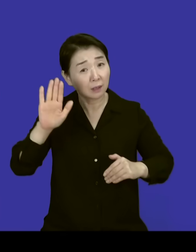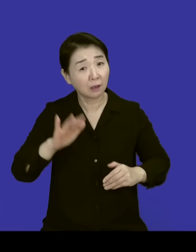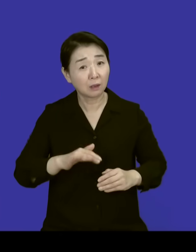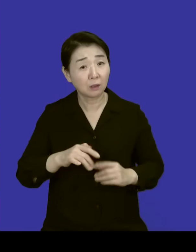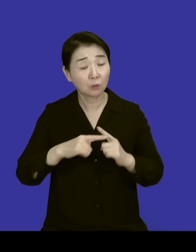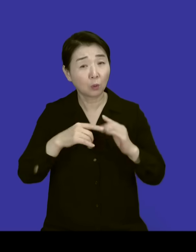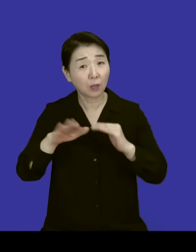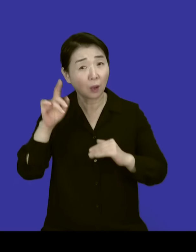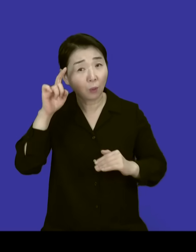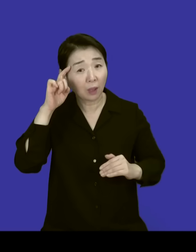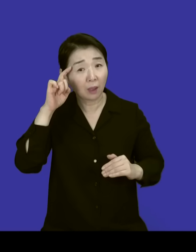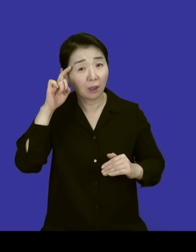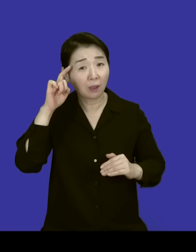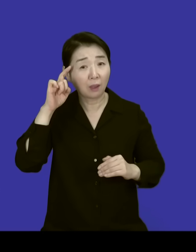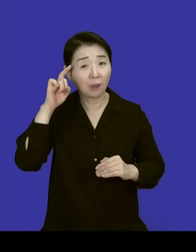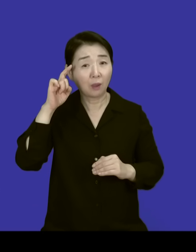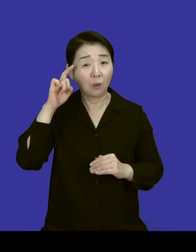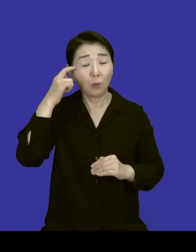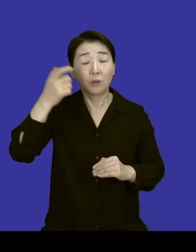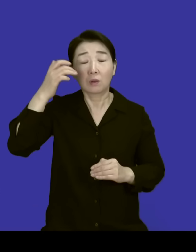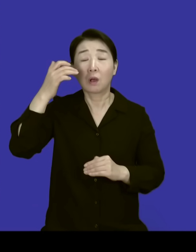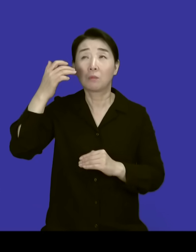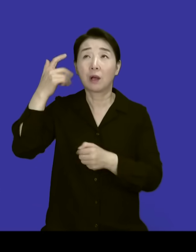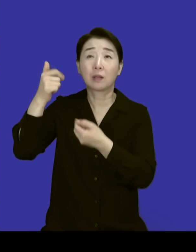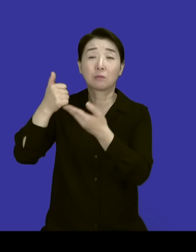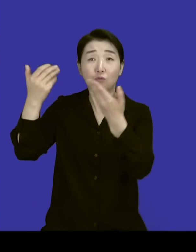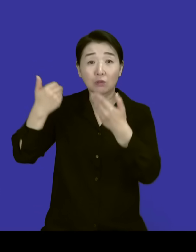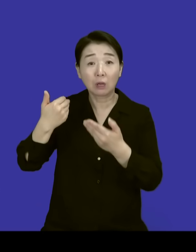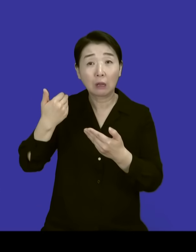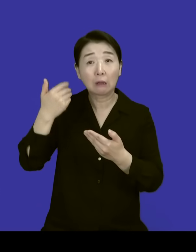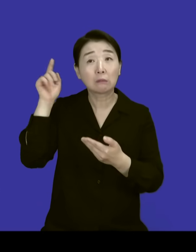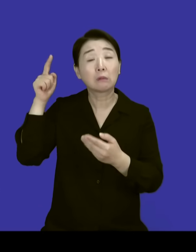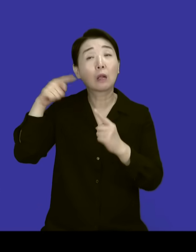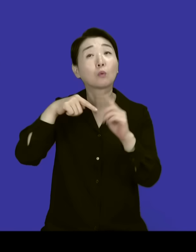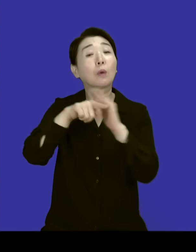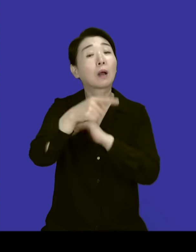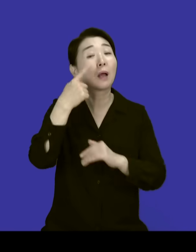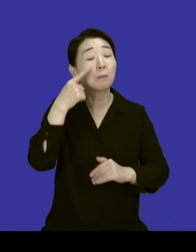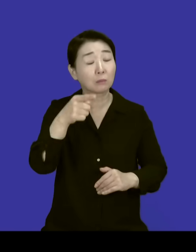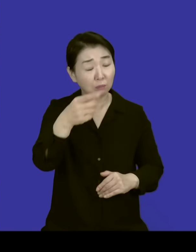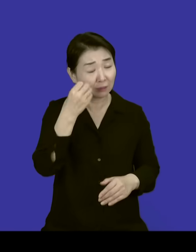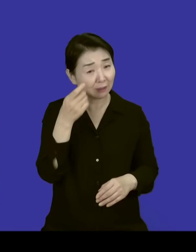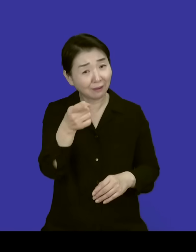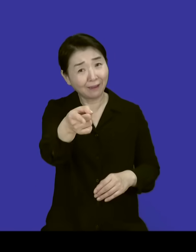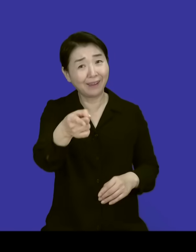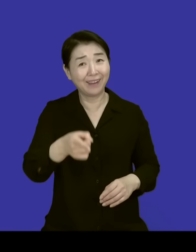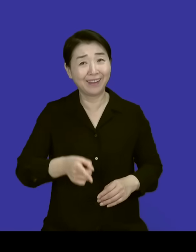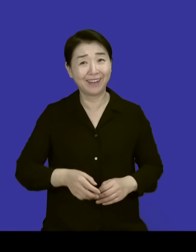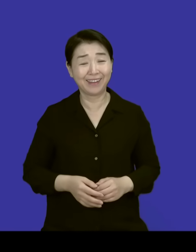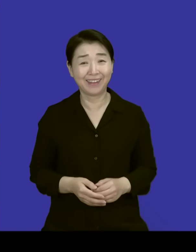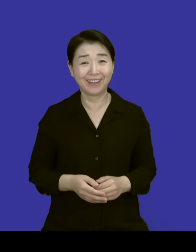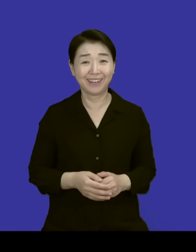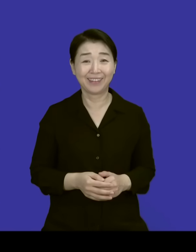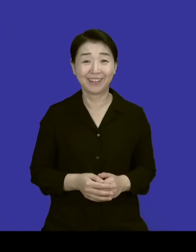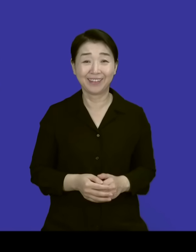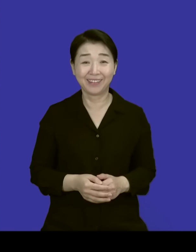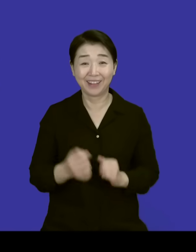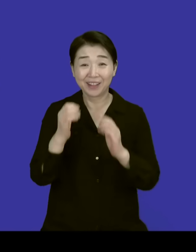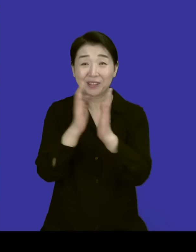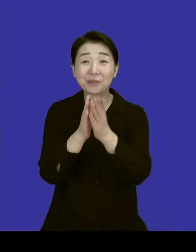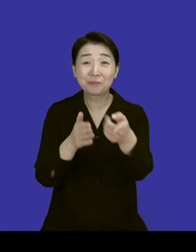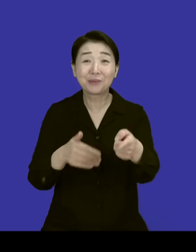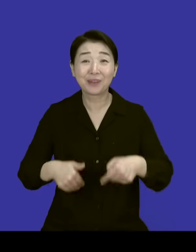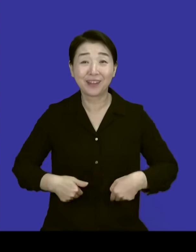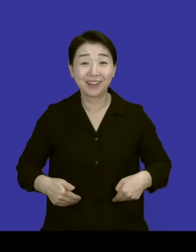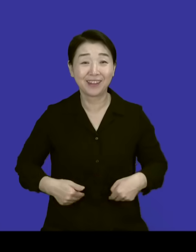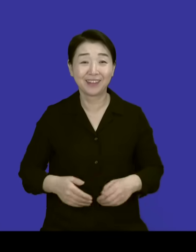왜 교회를 가요? 영감 하나님이 주시는 그러니까 거니까. 영감. 내일 교회 한번 가보세요. 여기가 좀 이상하신 것 같아요. 기도 좀 하셔야 될 것